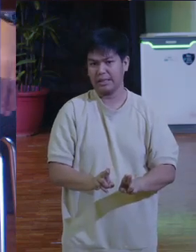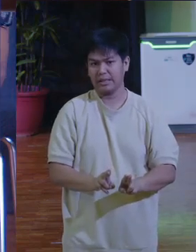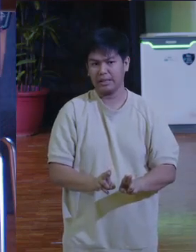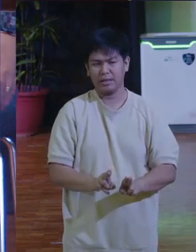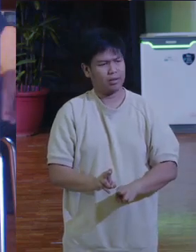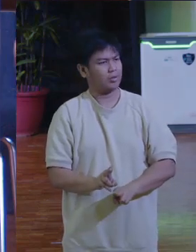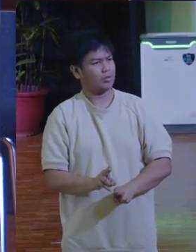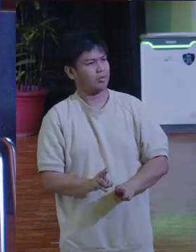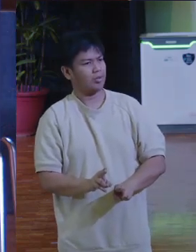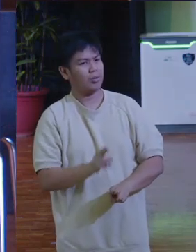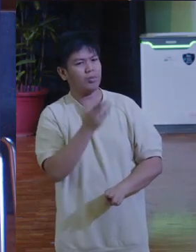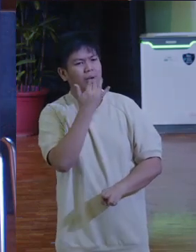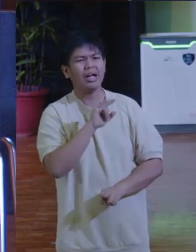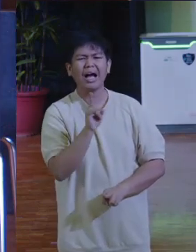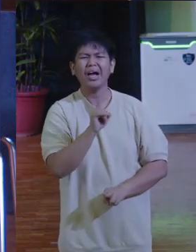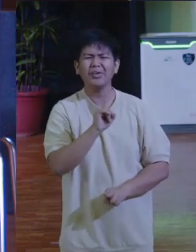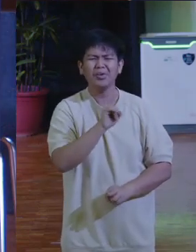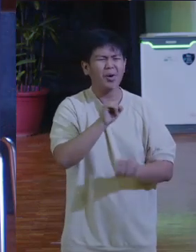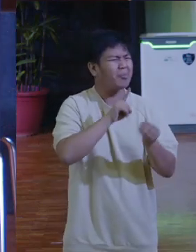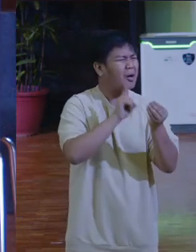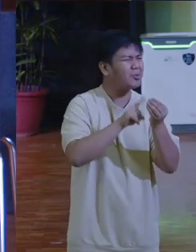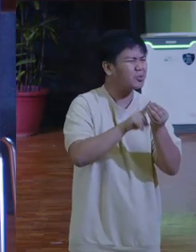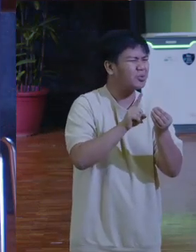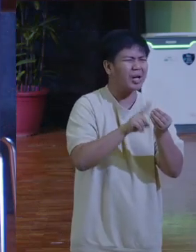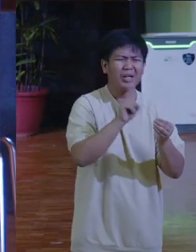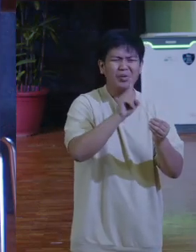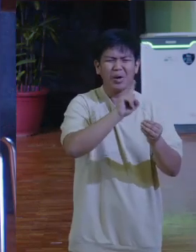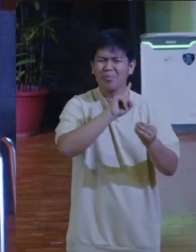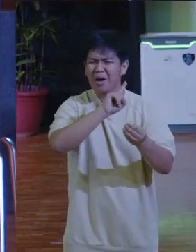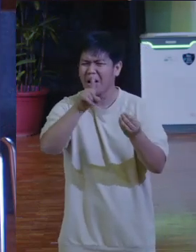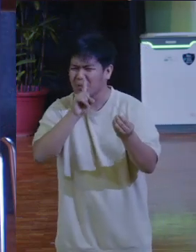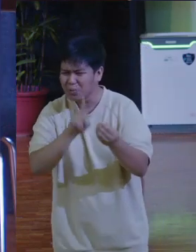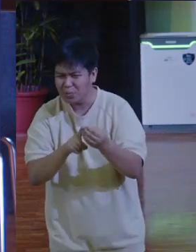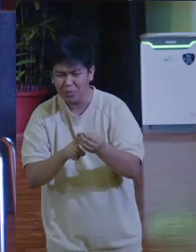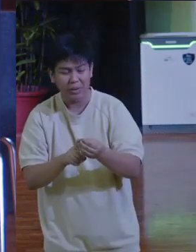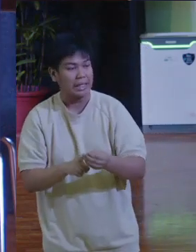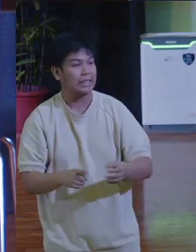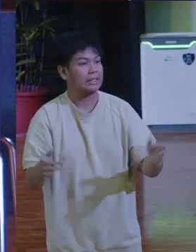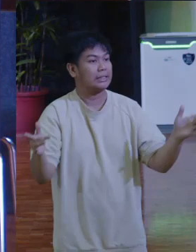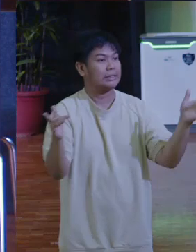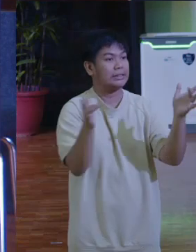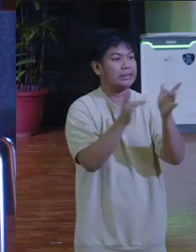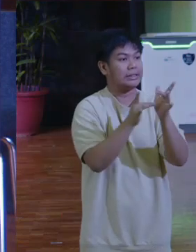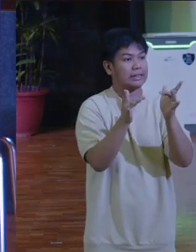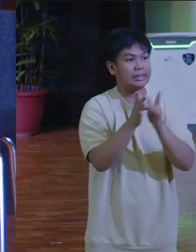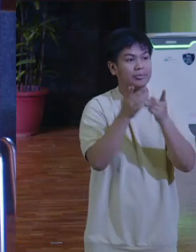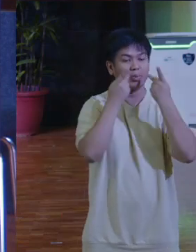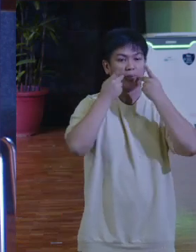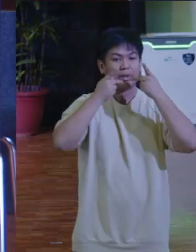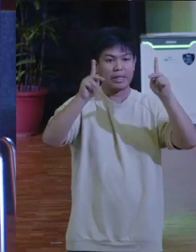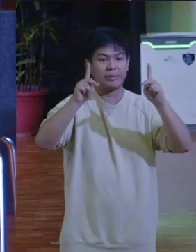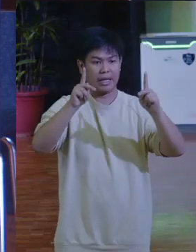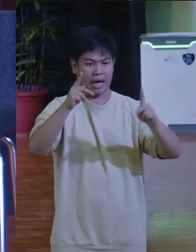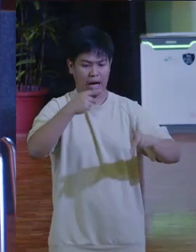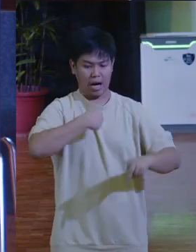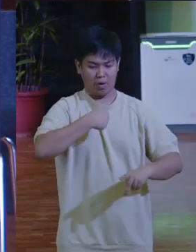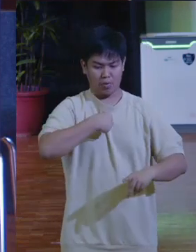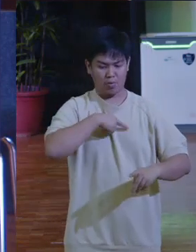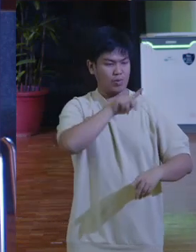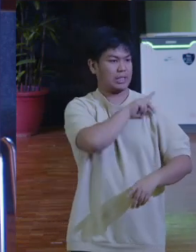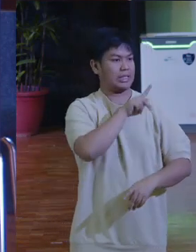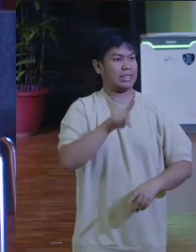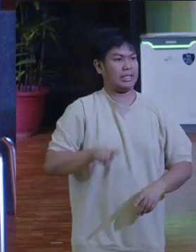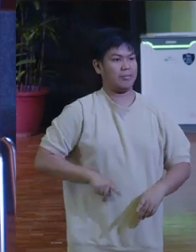na-exile. Nung dumating si Jesus, prenoclaim niya ang pagdating ng kanyang paghahari. Sabi niya sa